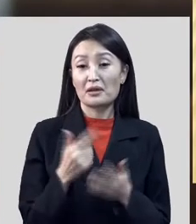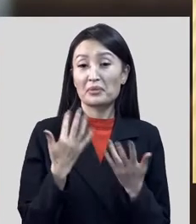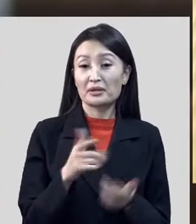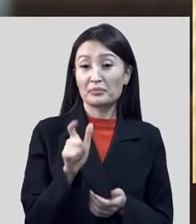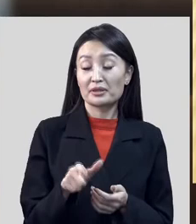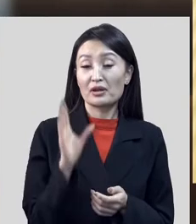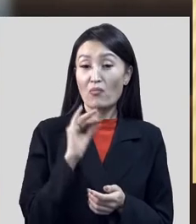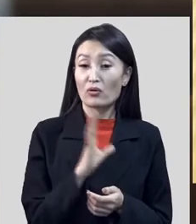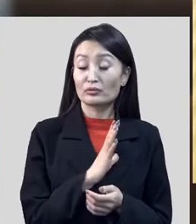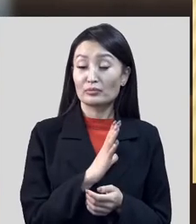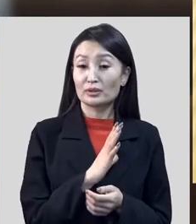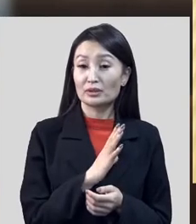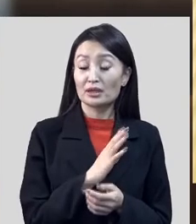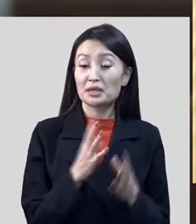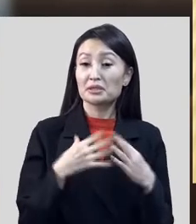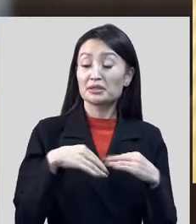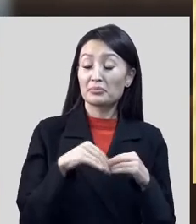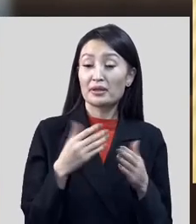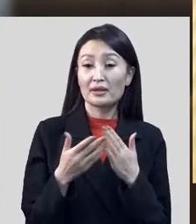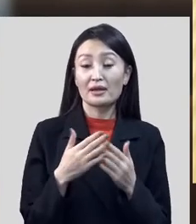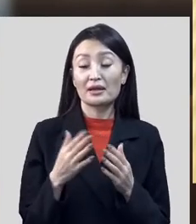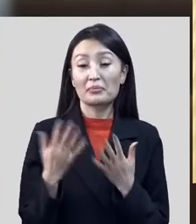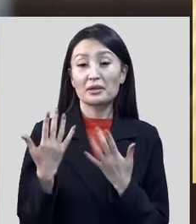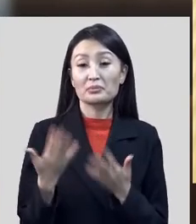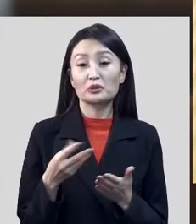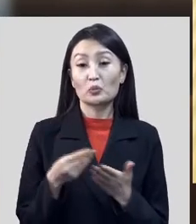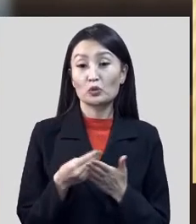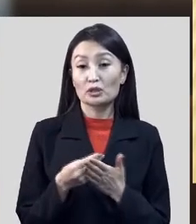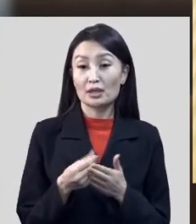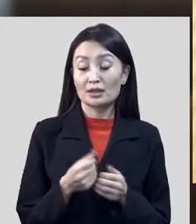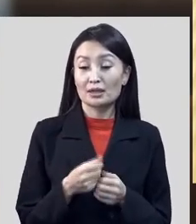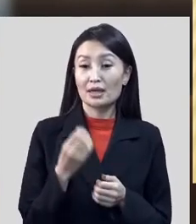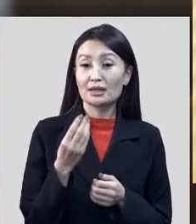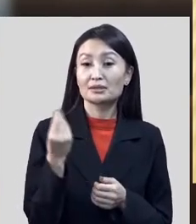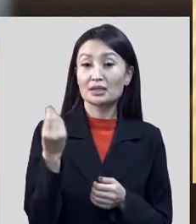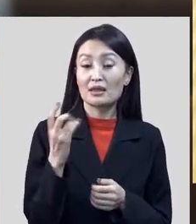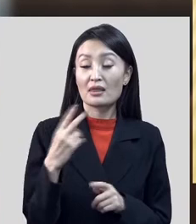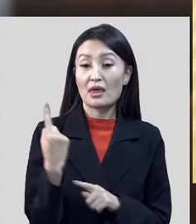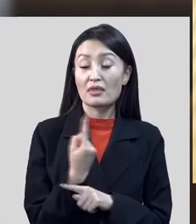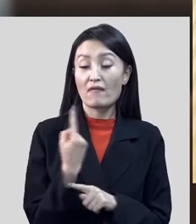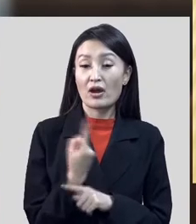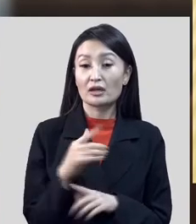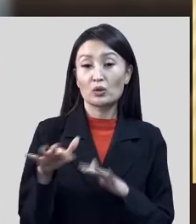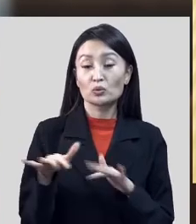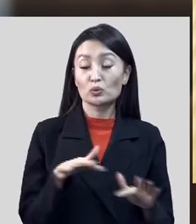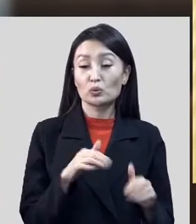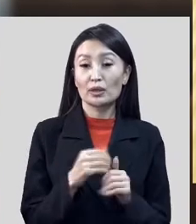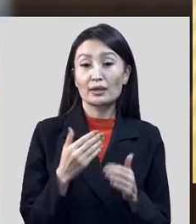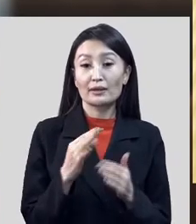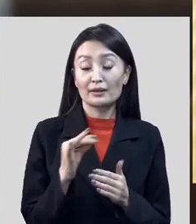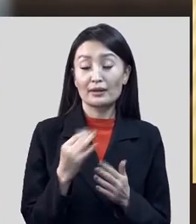могут быть семейный или потребительский бюджет цены на товары и услуги и